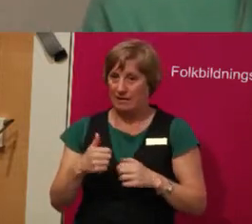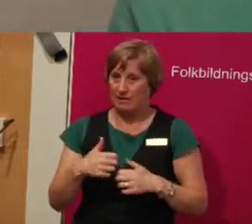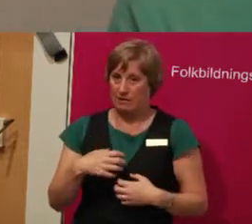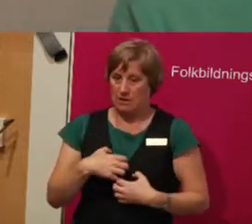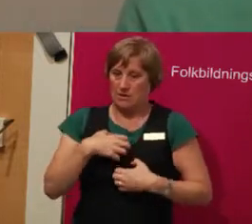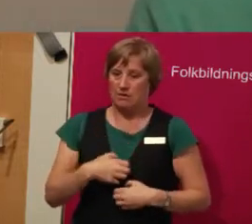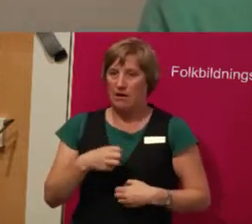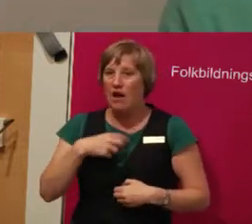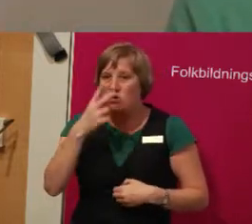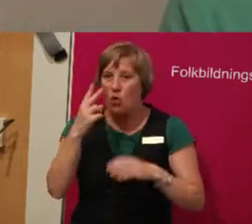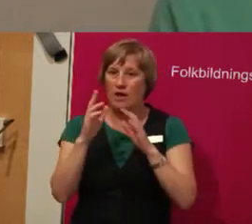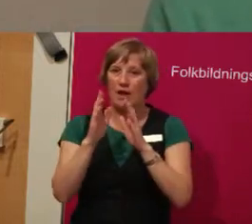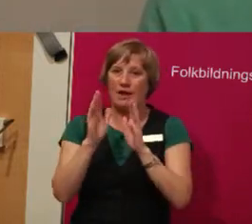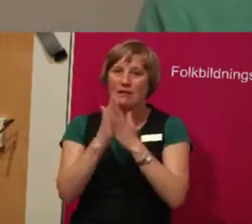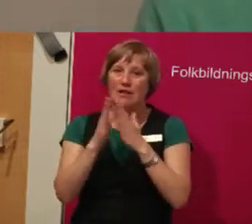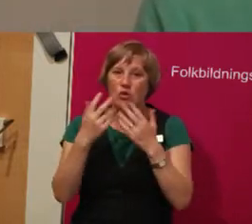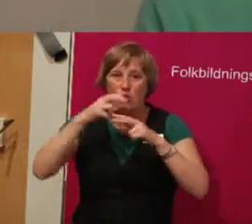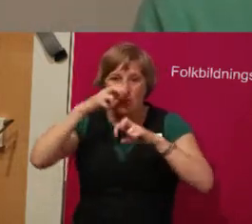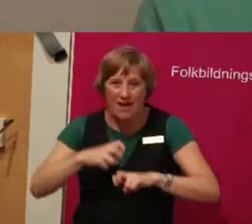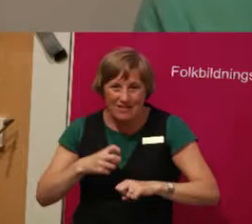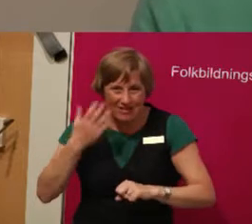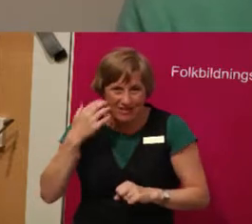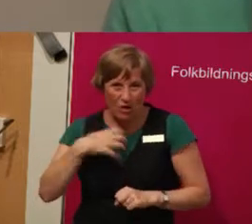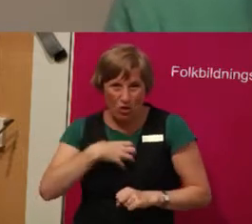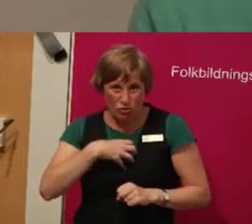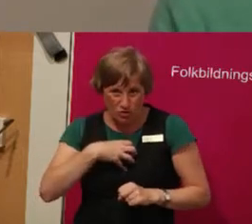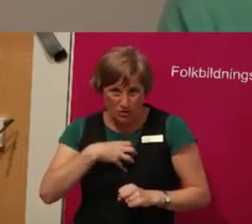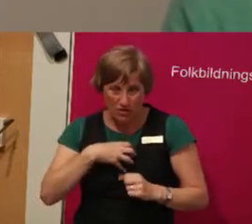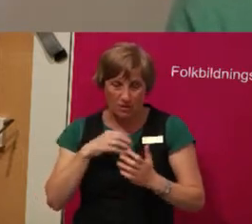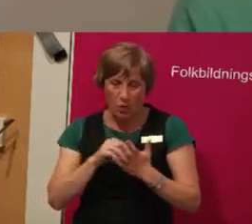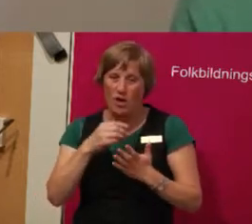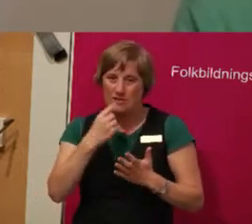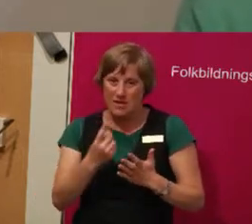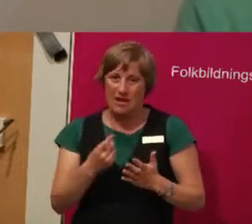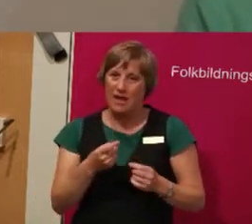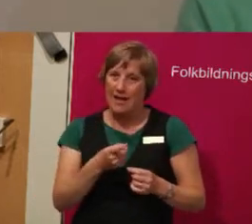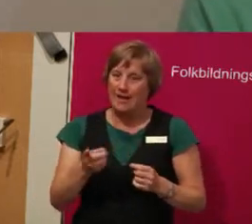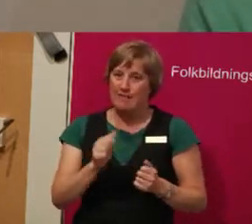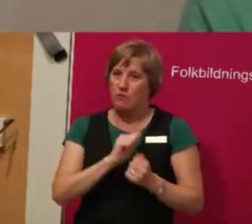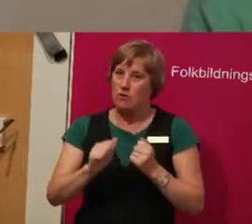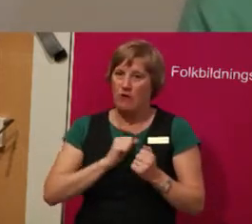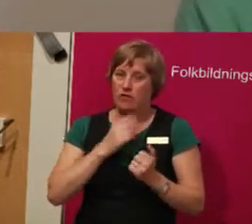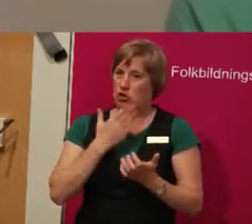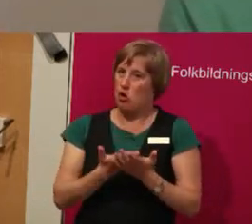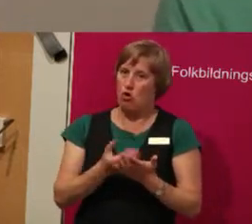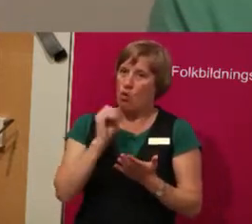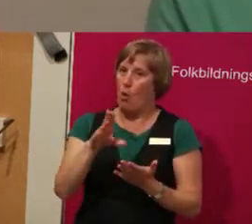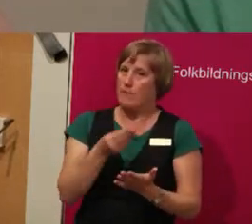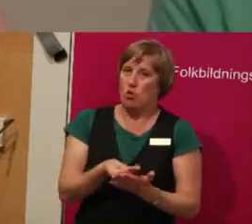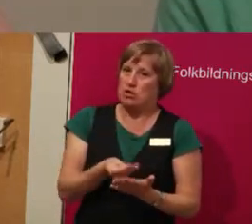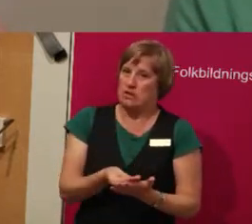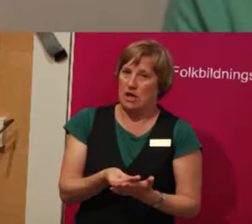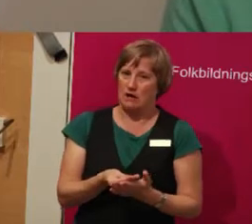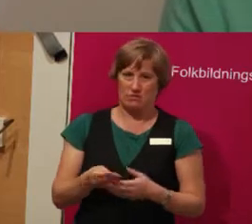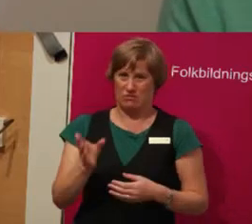höstas som säger de, som utredning så får de inte lov att lägga några förslag som kostar pengar och då blir man ju lite